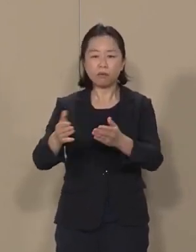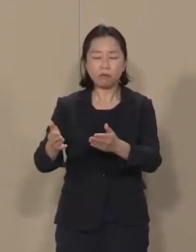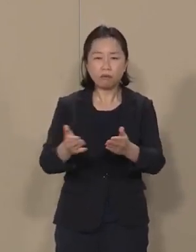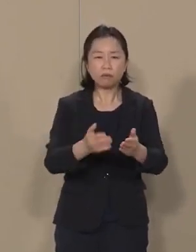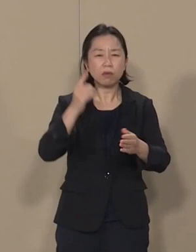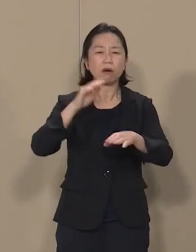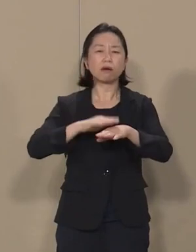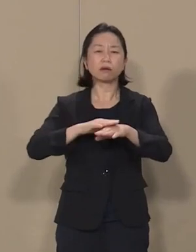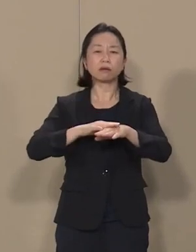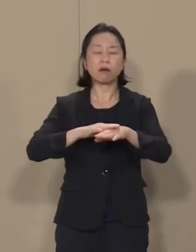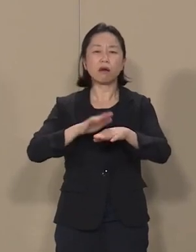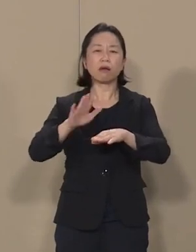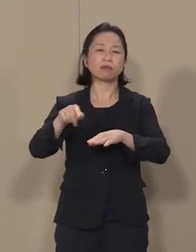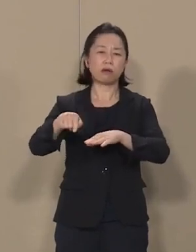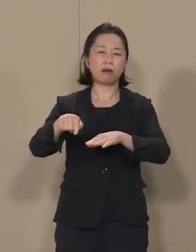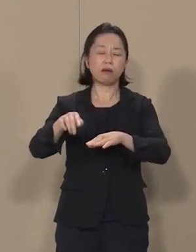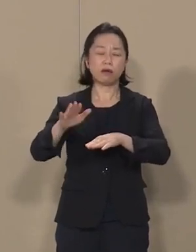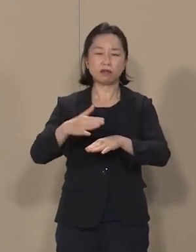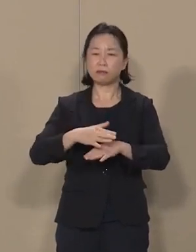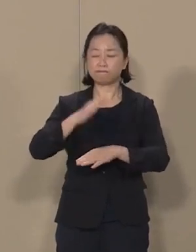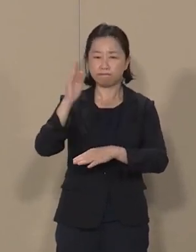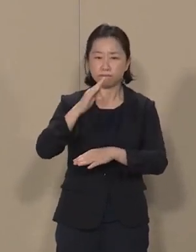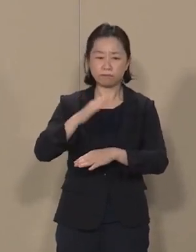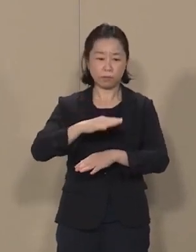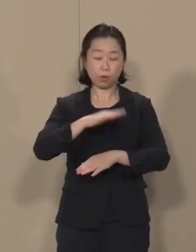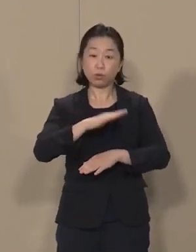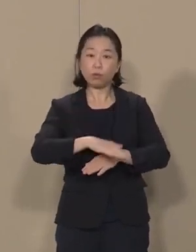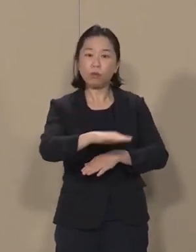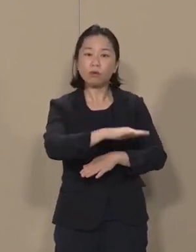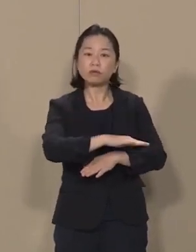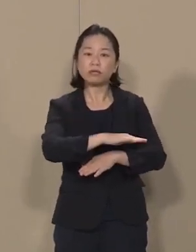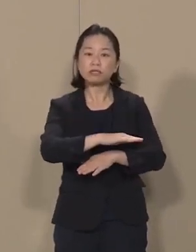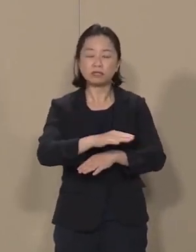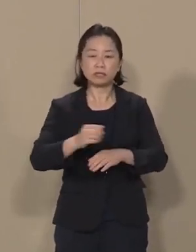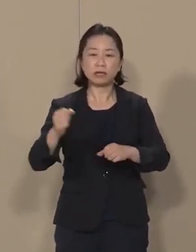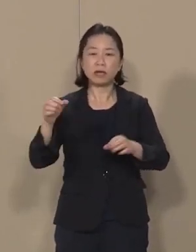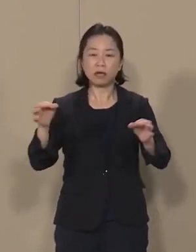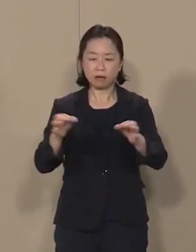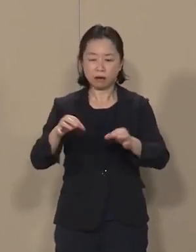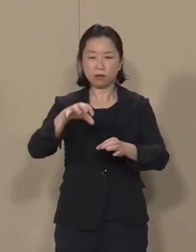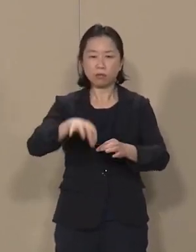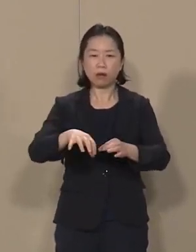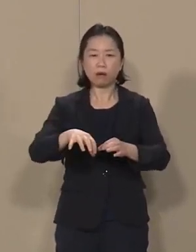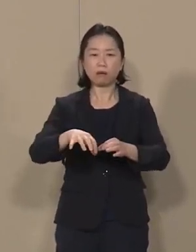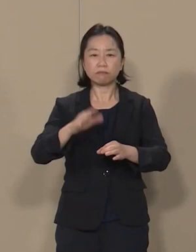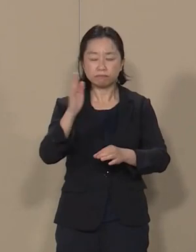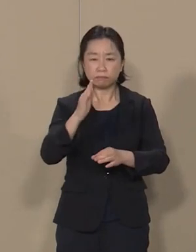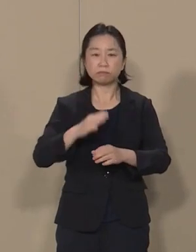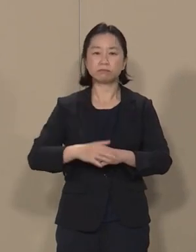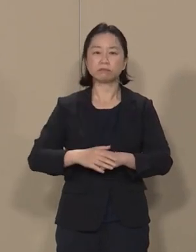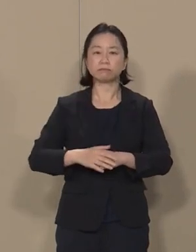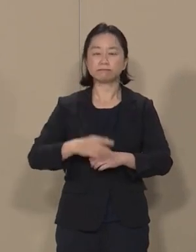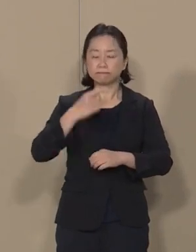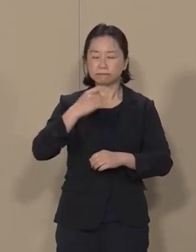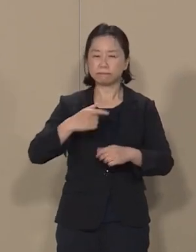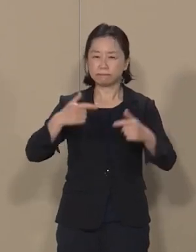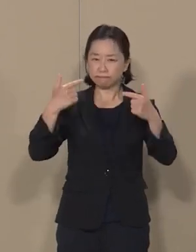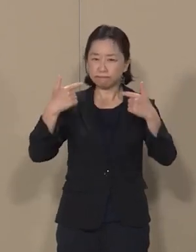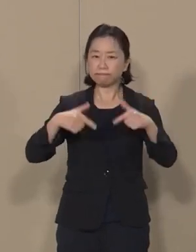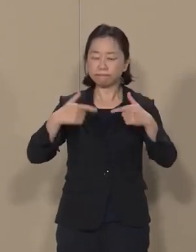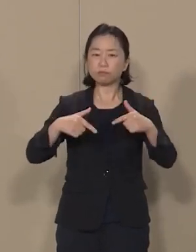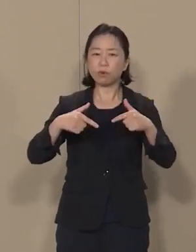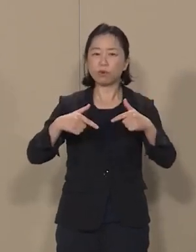果樹のは絶対ダメなんだと子どもたちにこんなこんなものを持ってこさてはならないんだと訴えるために私たちは連日県庁前で